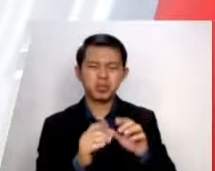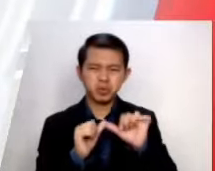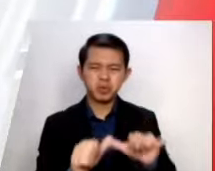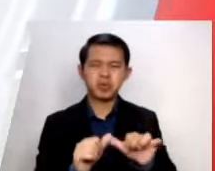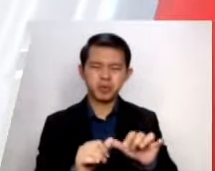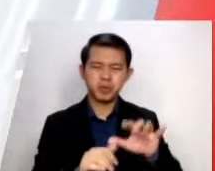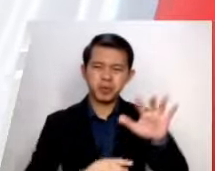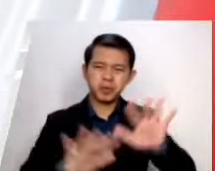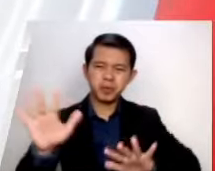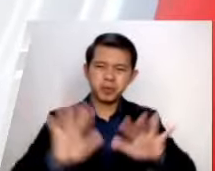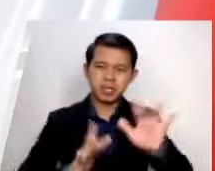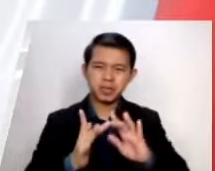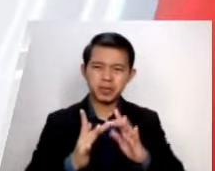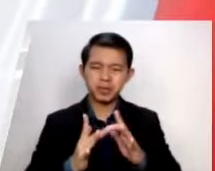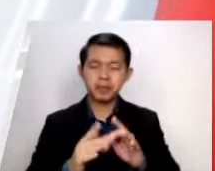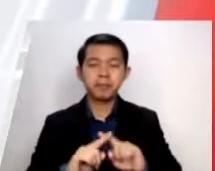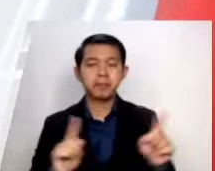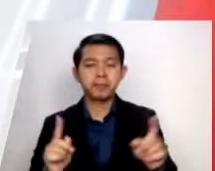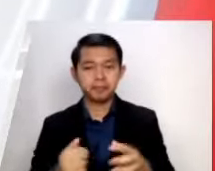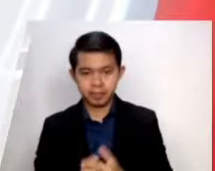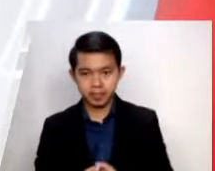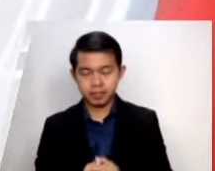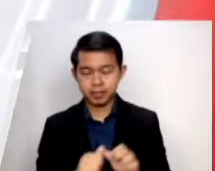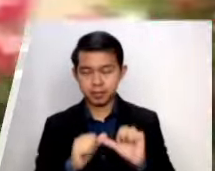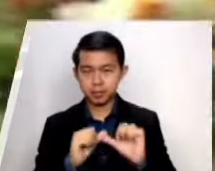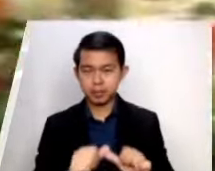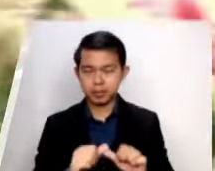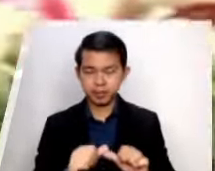sila sa pagharap kina Quiboloy sa korte.